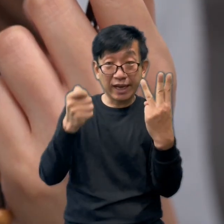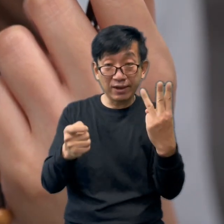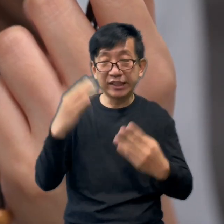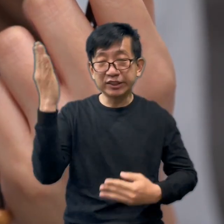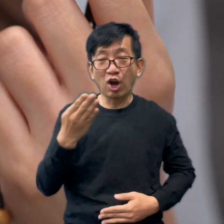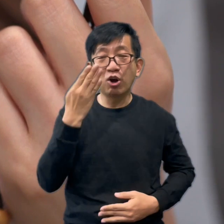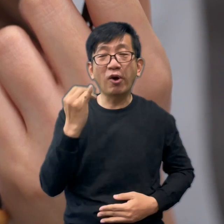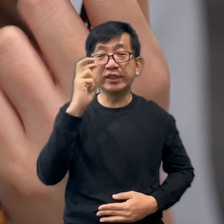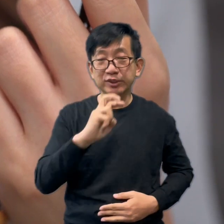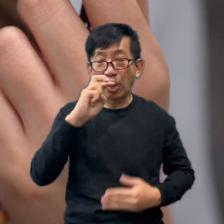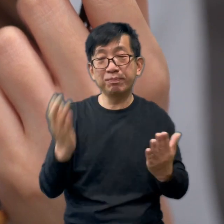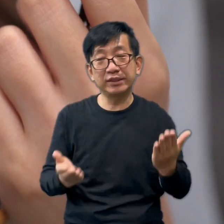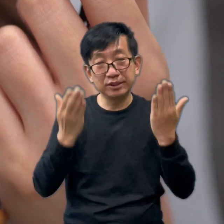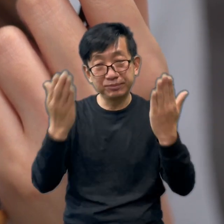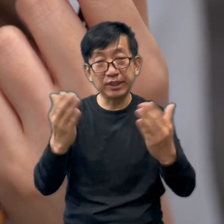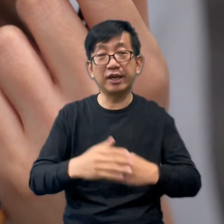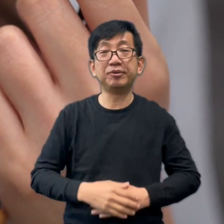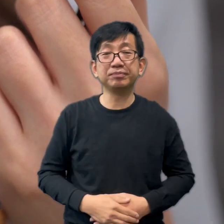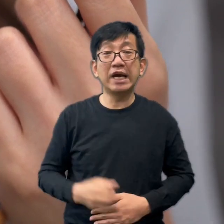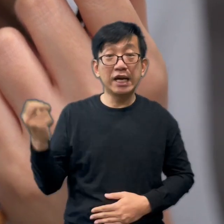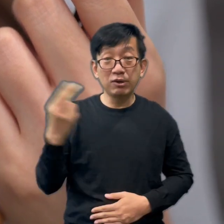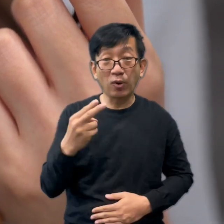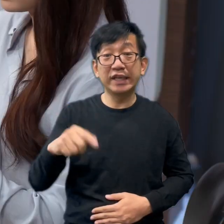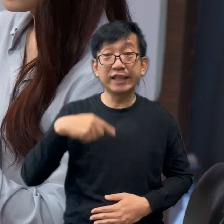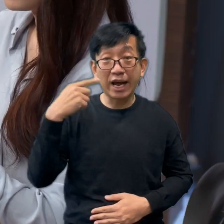차례로 넘기며 성모송을 바칩니다.